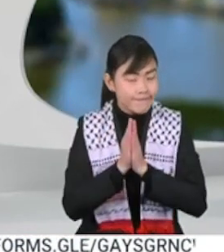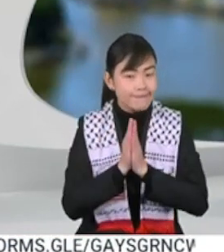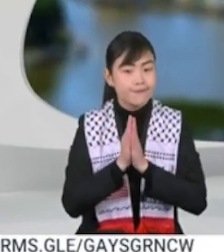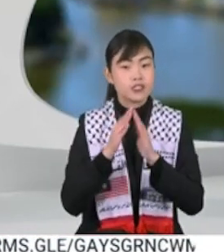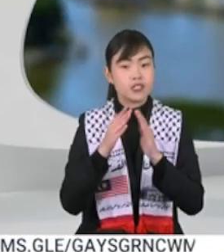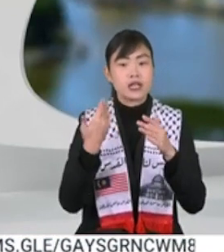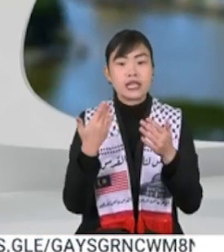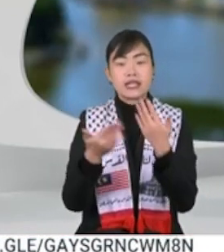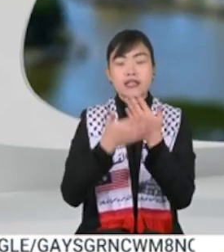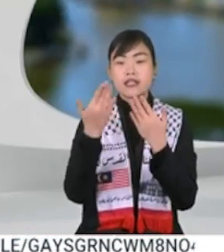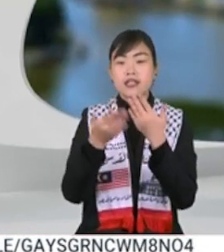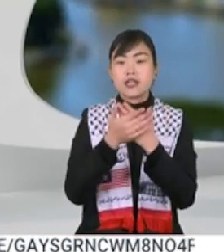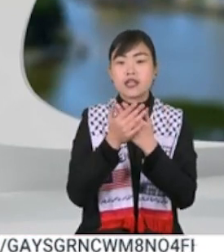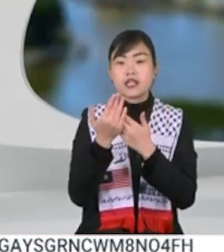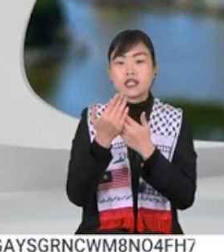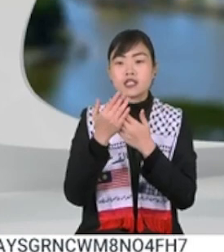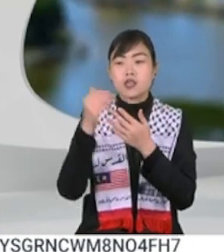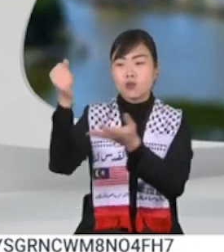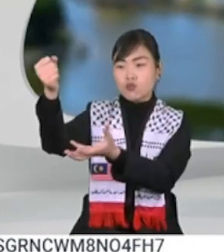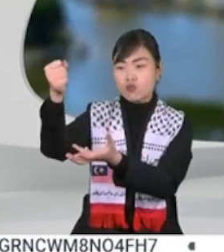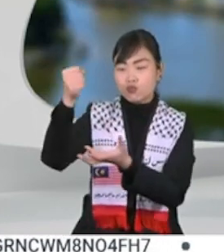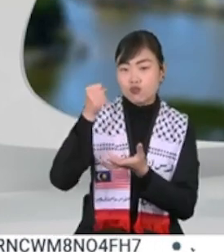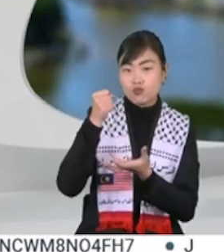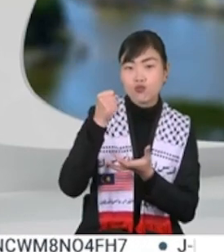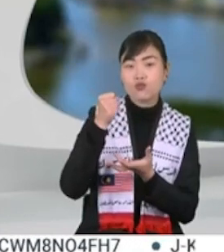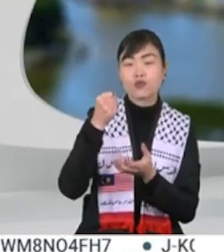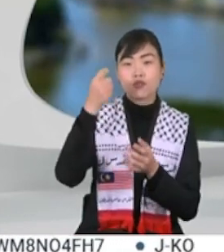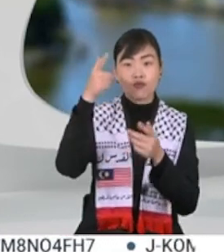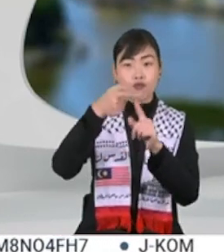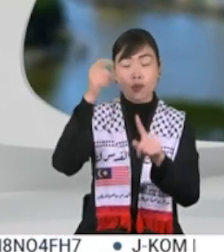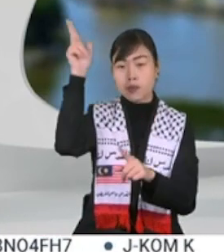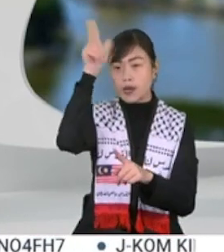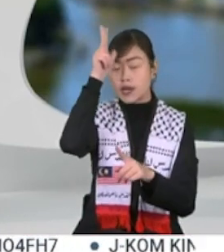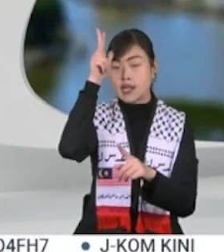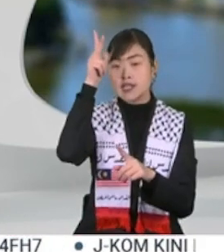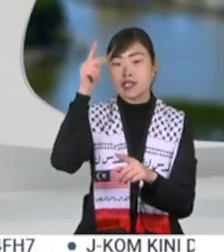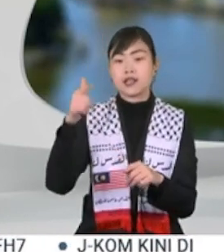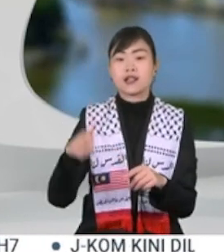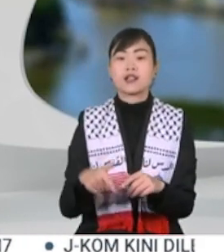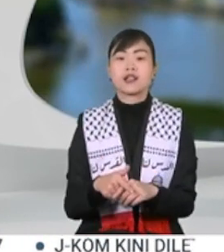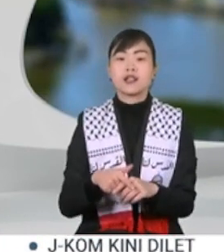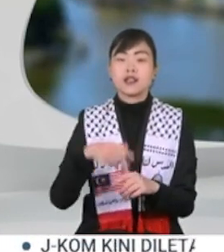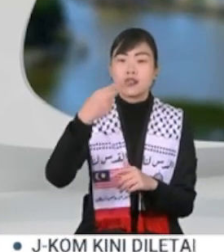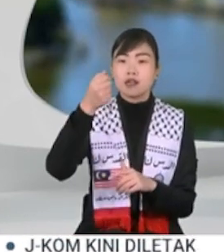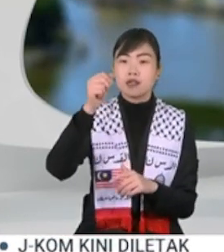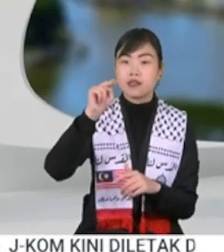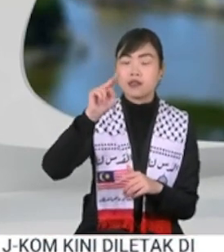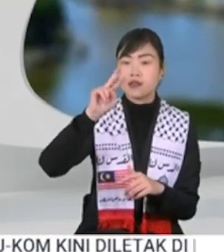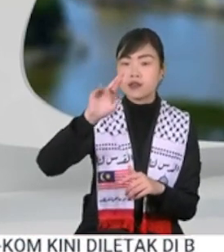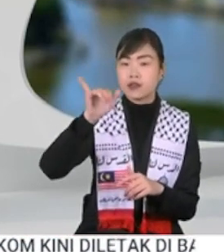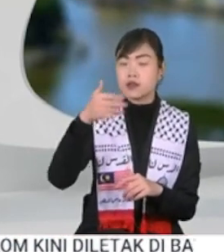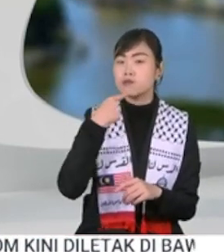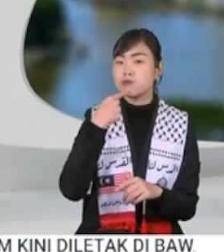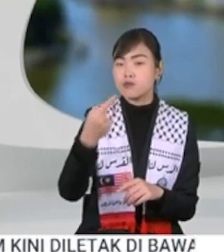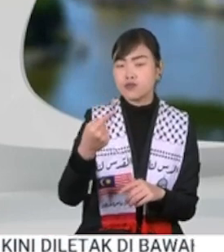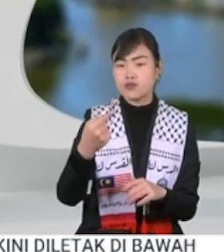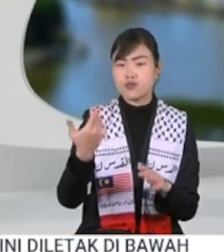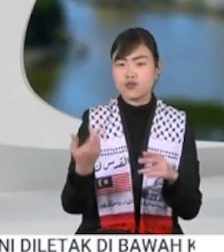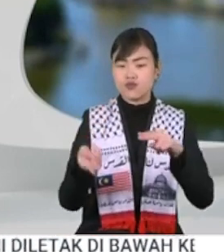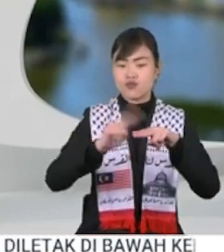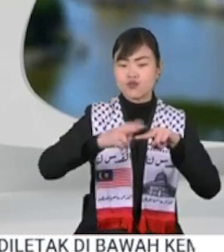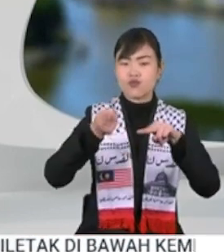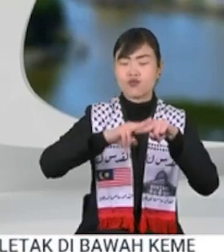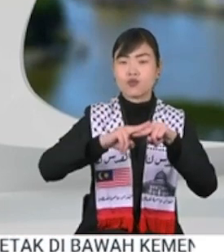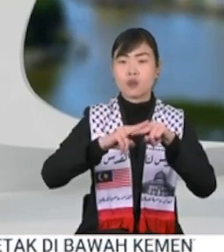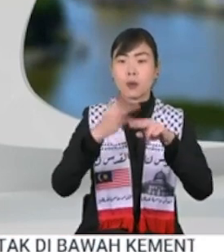bagi memudahkan penyaluran bantuan dari kerajaan timbalan menteri pengangkutan Sarawak Datuk Henry Harry jinet berkata dengan peningkatan